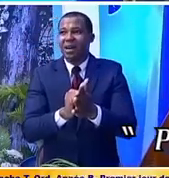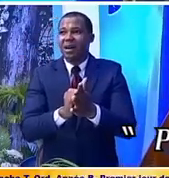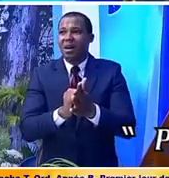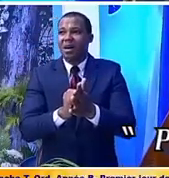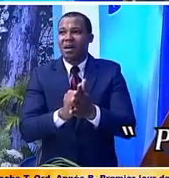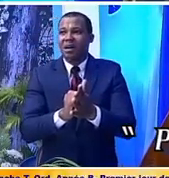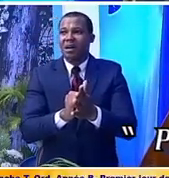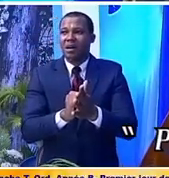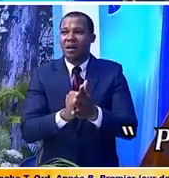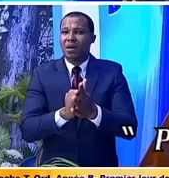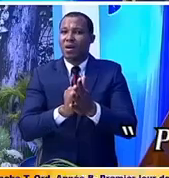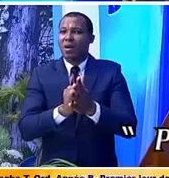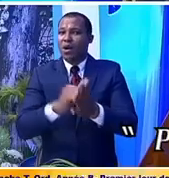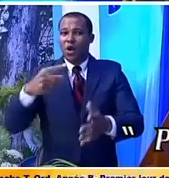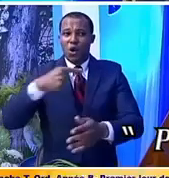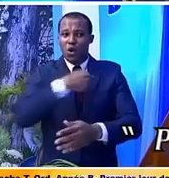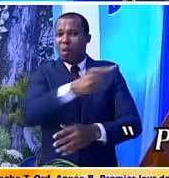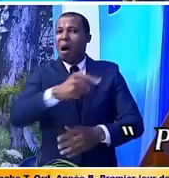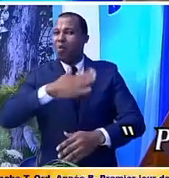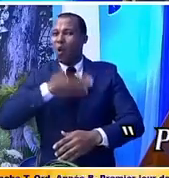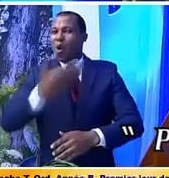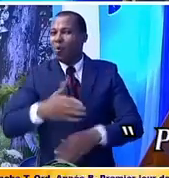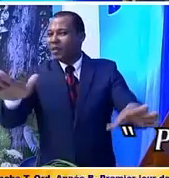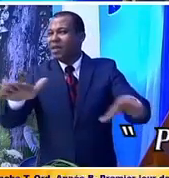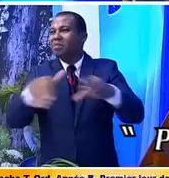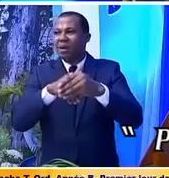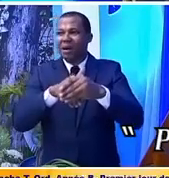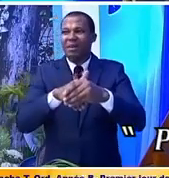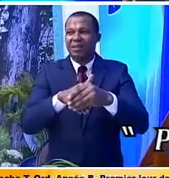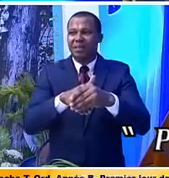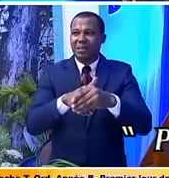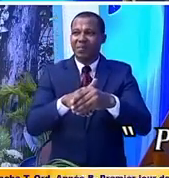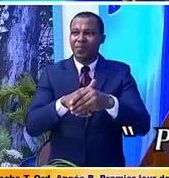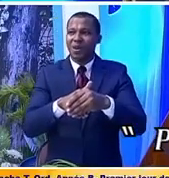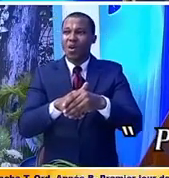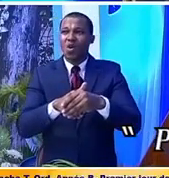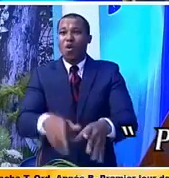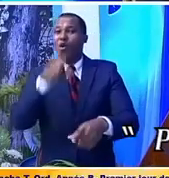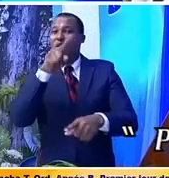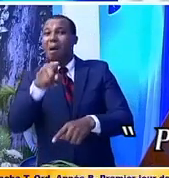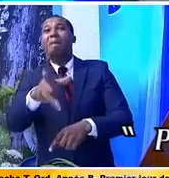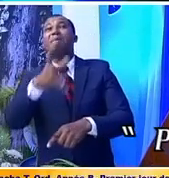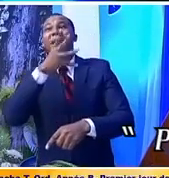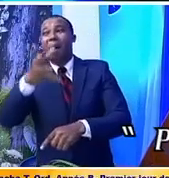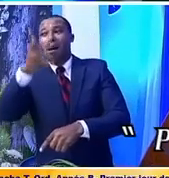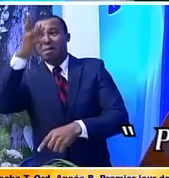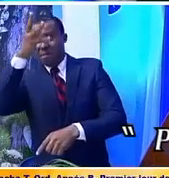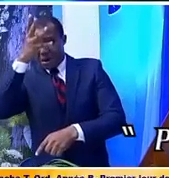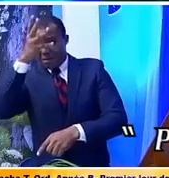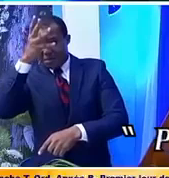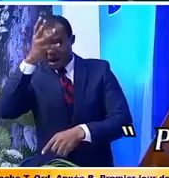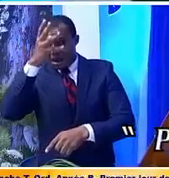ap desin la kay mwen, fok magay fèt. Maria fait. Quand il y a content comme maman comme papa, si mon n'a marié parce qu'elle vient l'autre